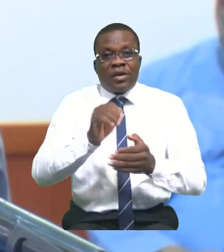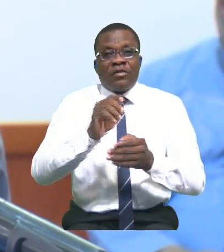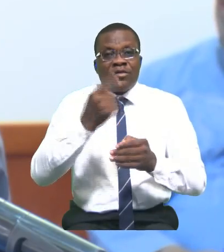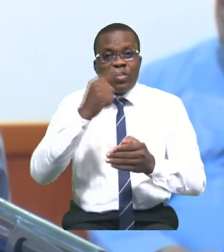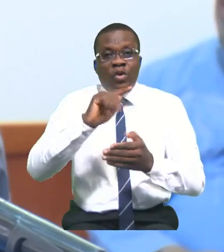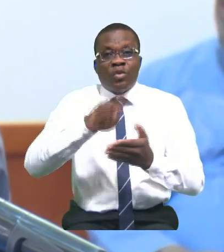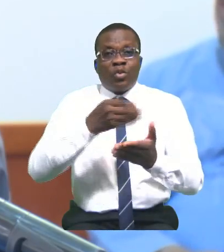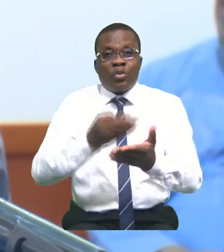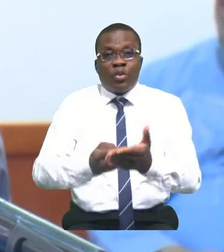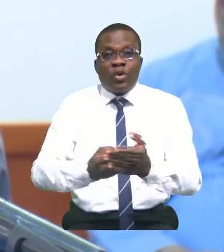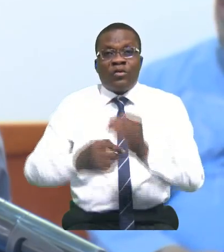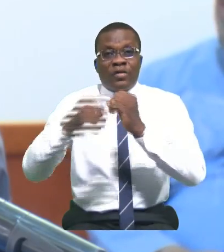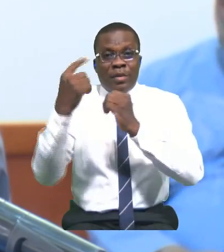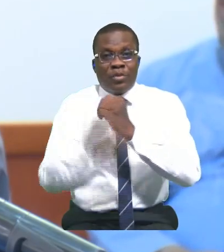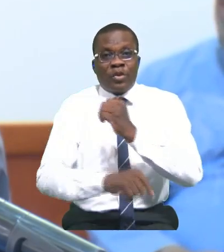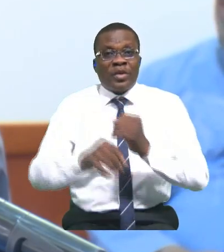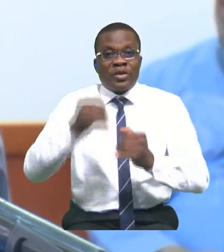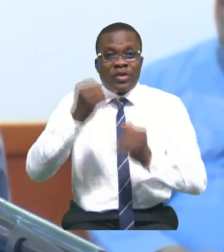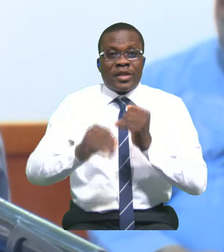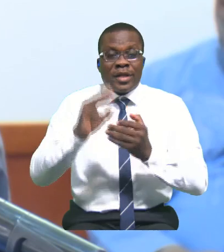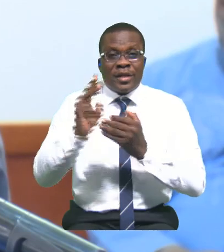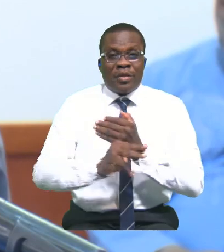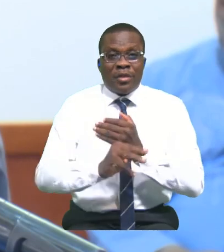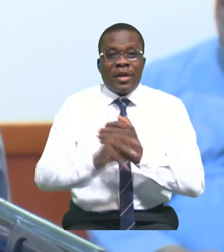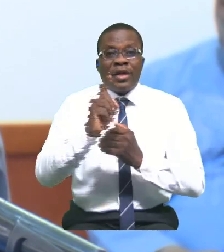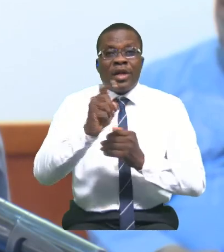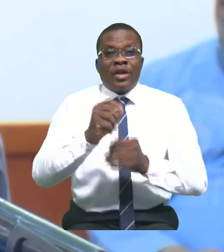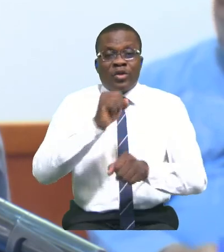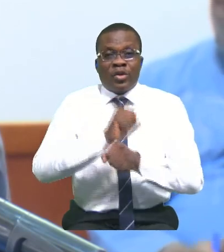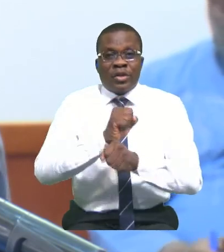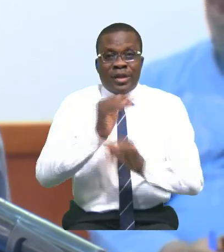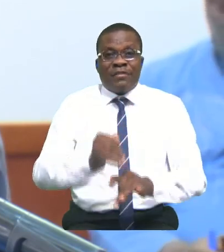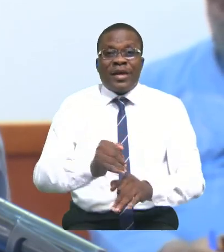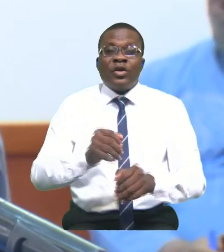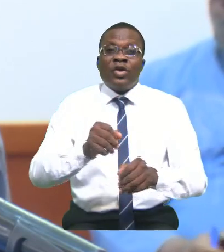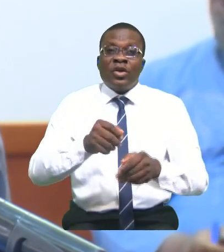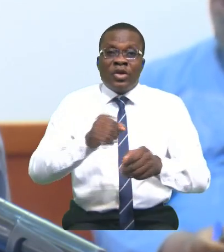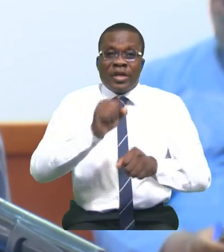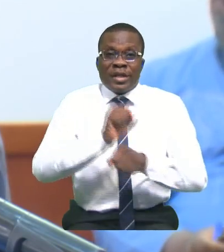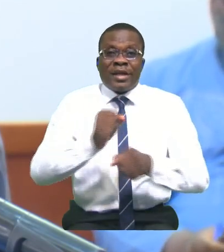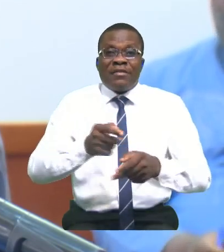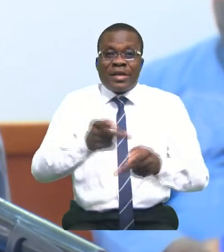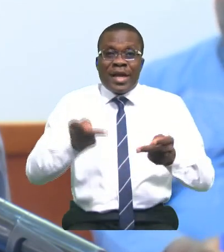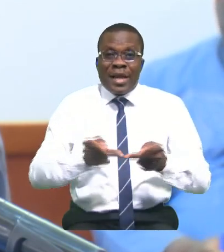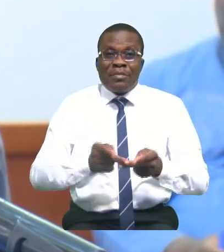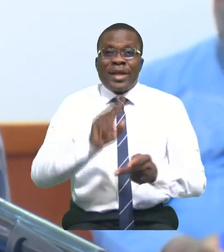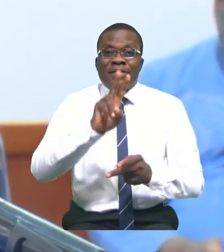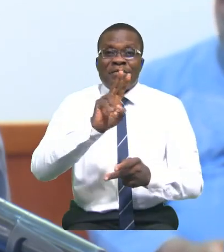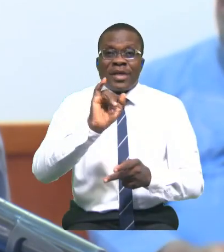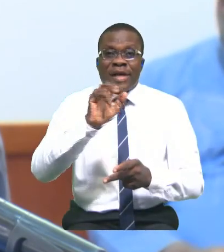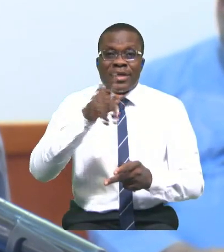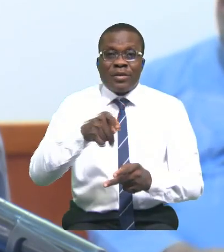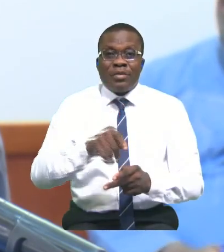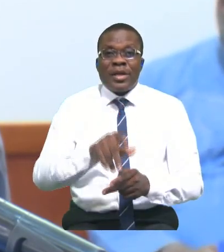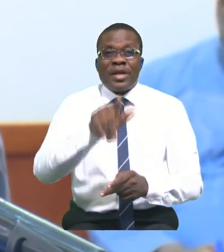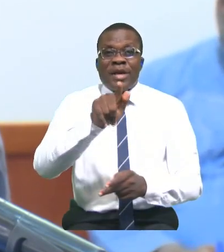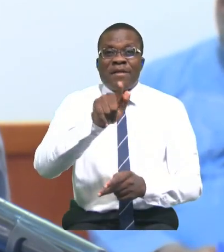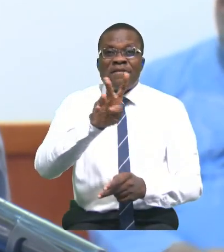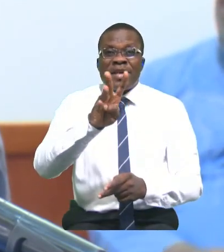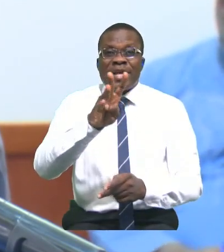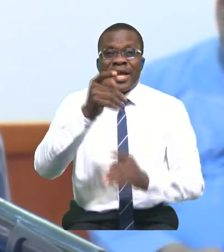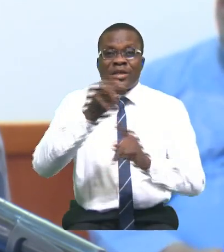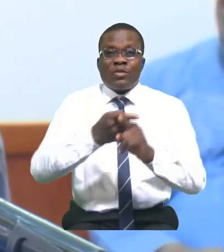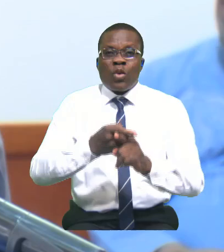condamnation tout dernièrement d'un des agents du site VIP à 24 mois d'emprisonnement